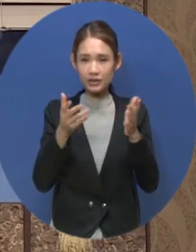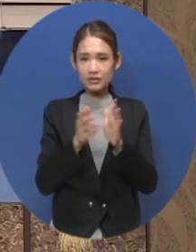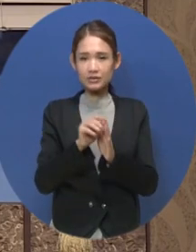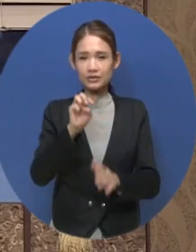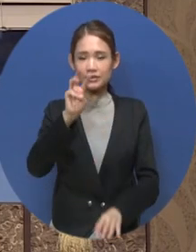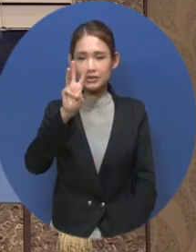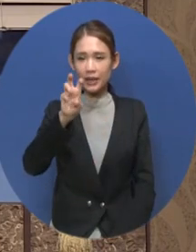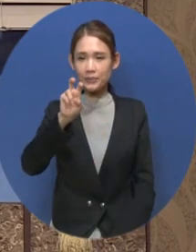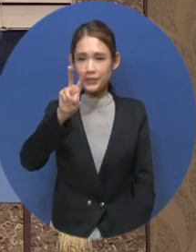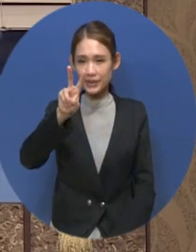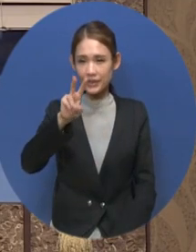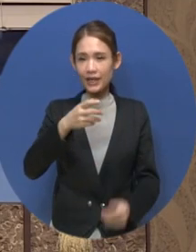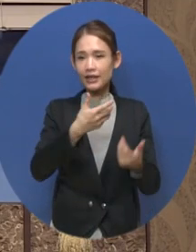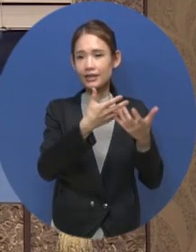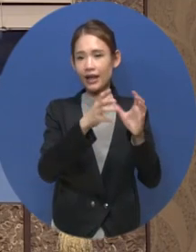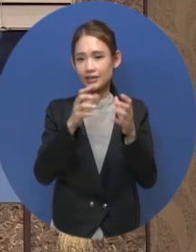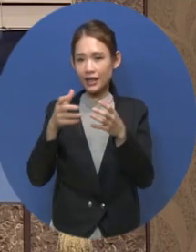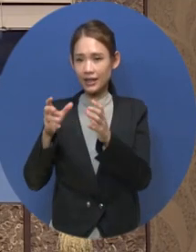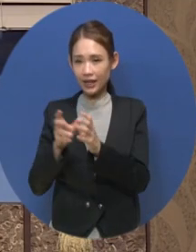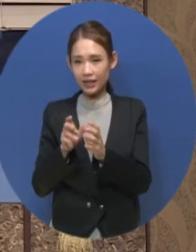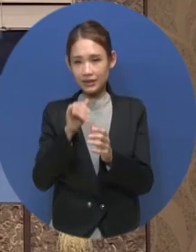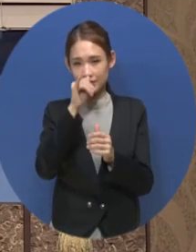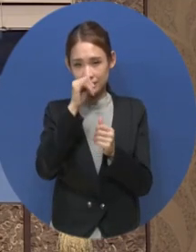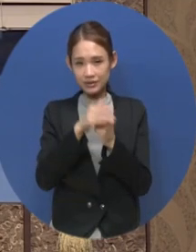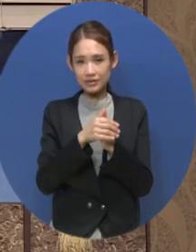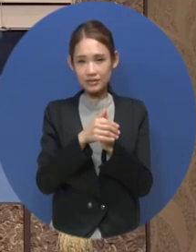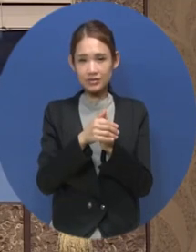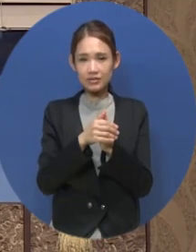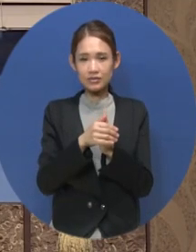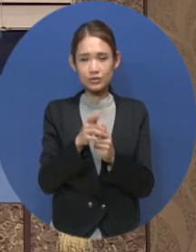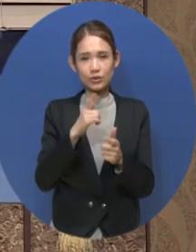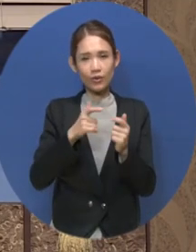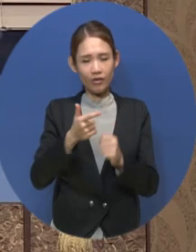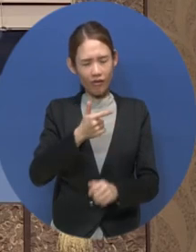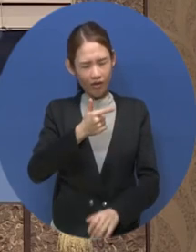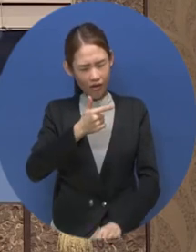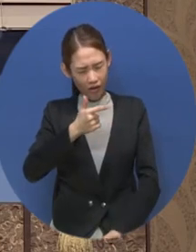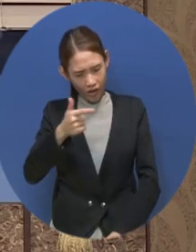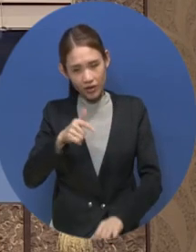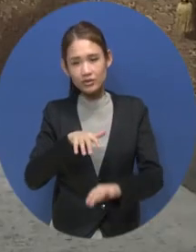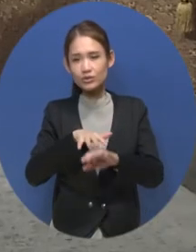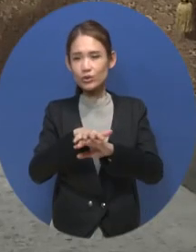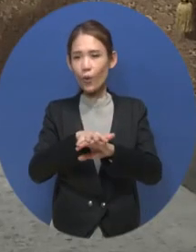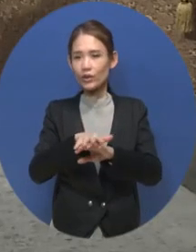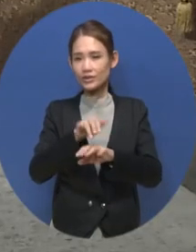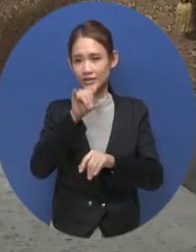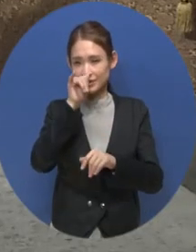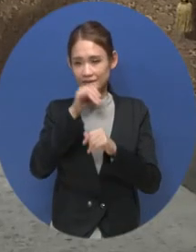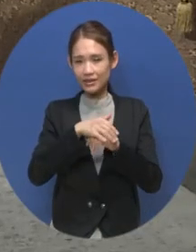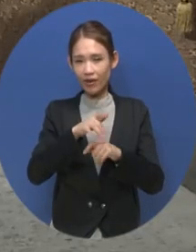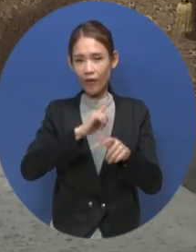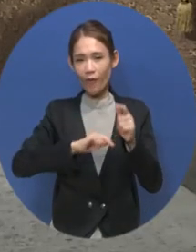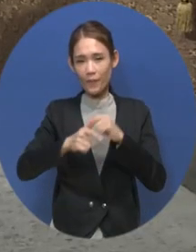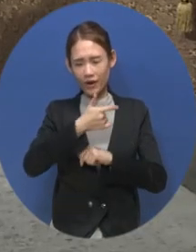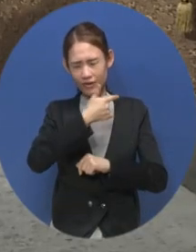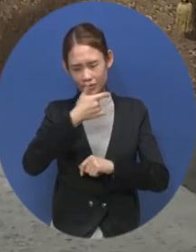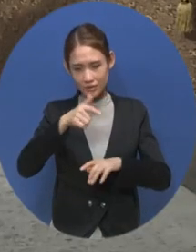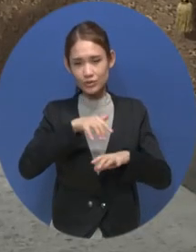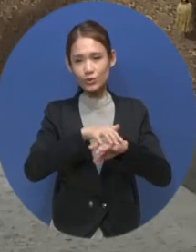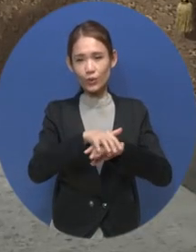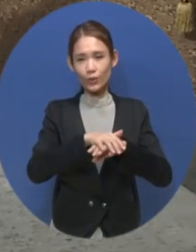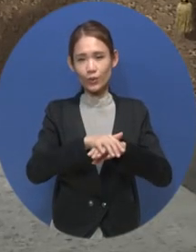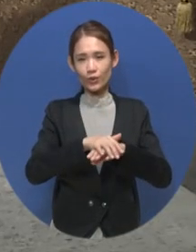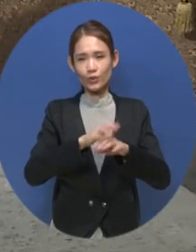또 가맹단체가 또 이렇게 따로 있어서 사실은 거대한 조직을 가지고 그러니까요. 있습니다. 굉장히 예. 큰 조직인데 예. 또